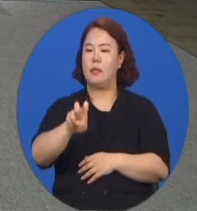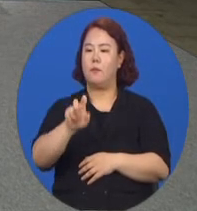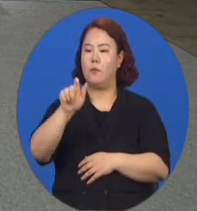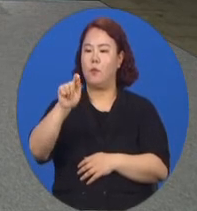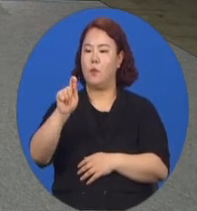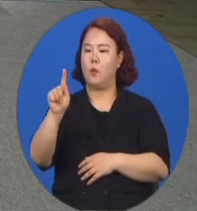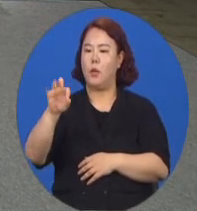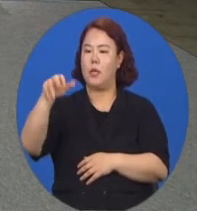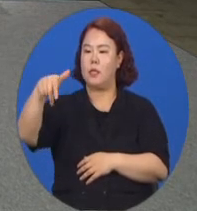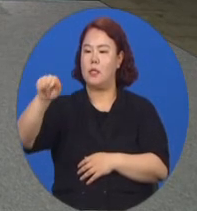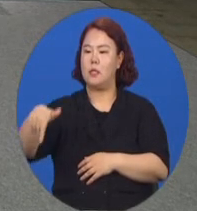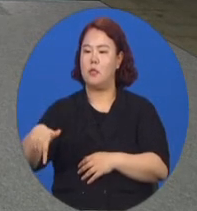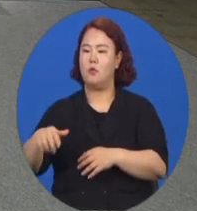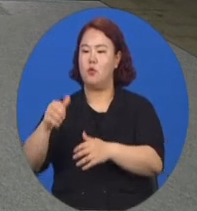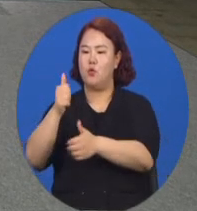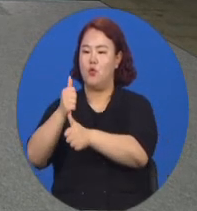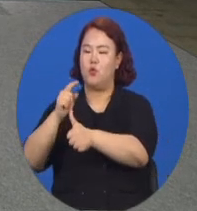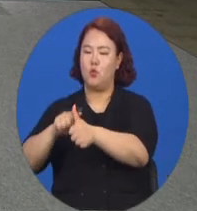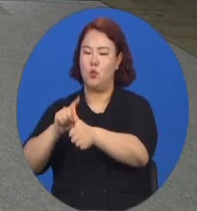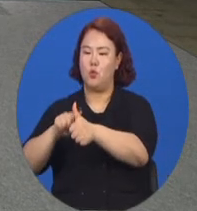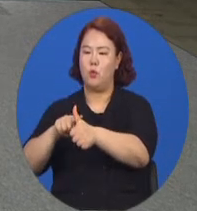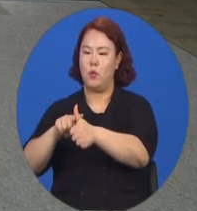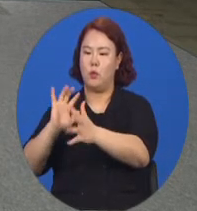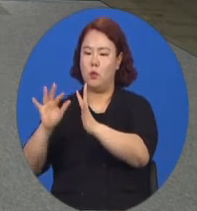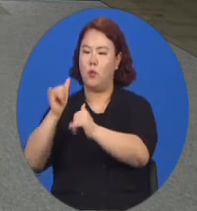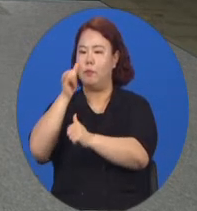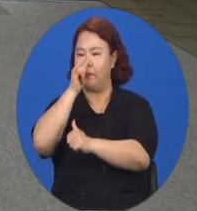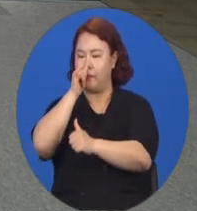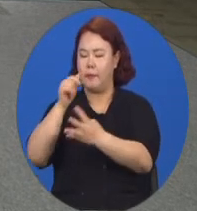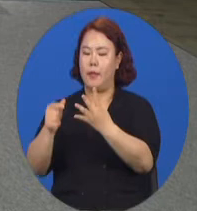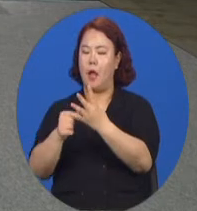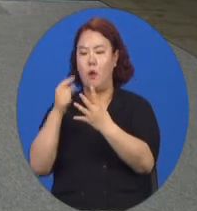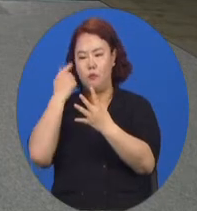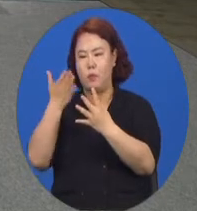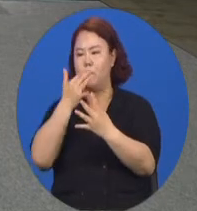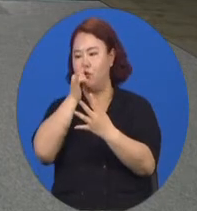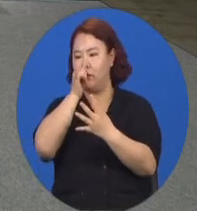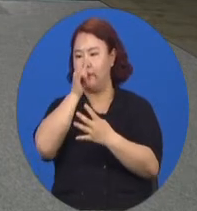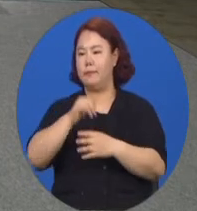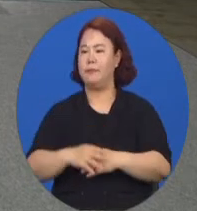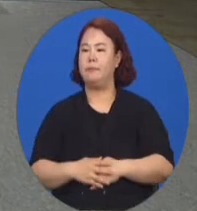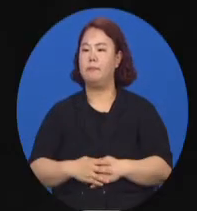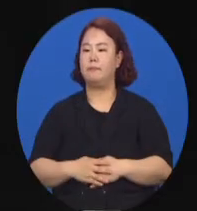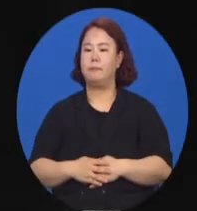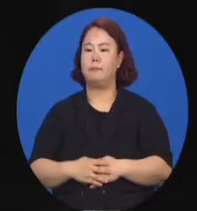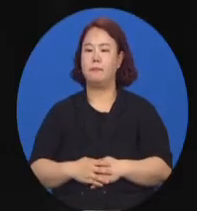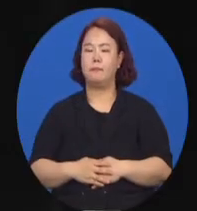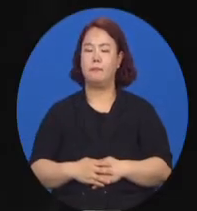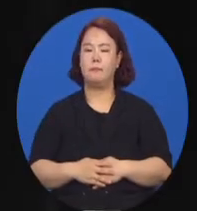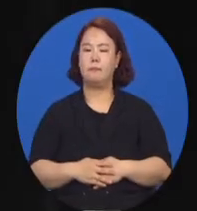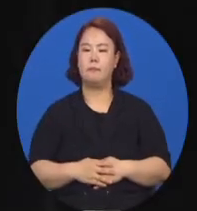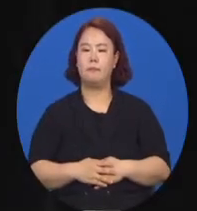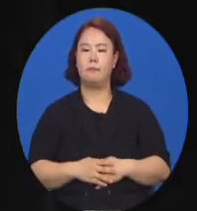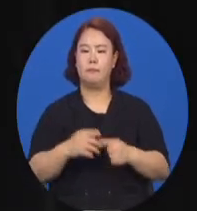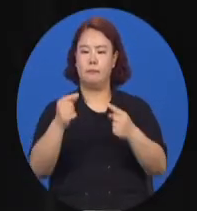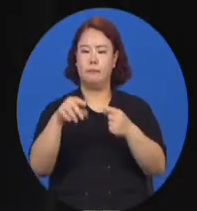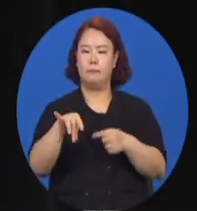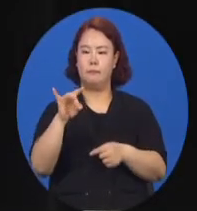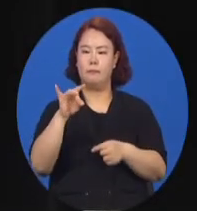토론이 이어지겠습니다. 네 번의 질문기에 사용하실 수 있겠고요. 예, 시작해 주시죠. 먼저